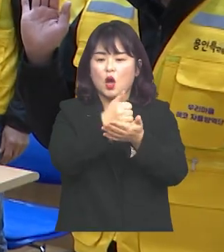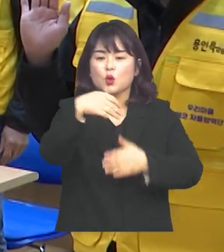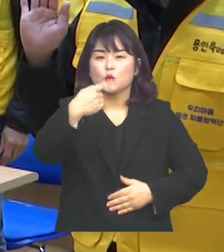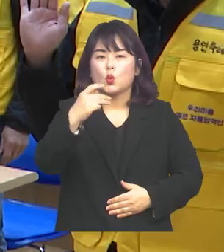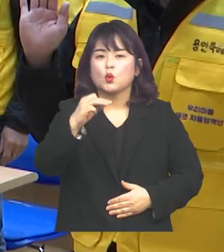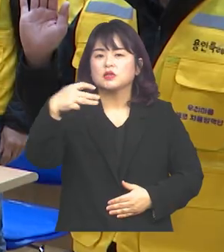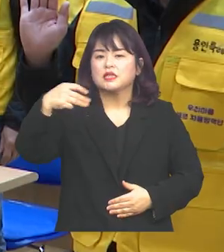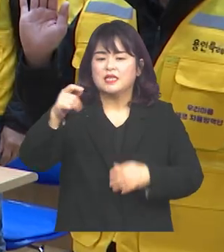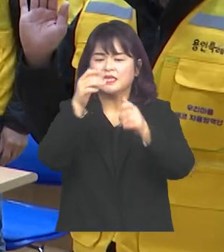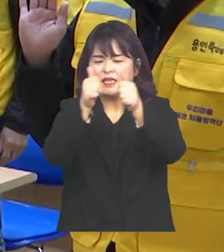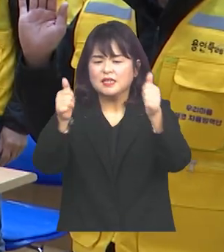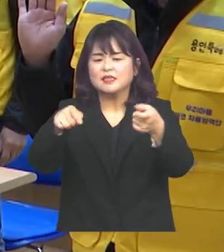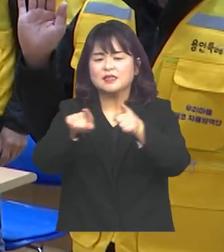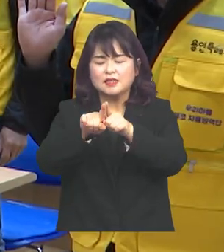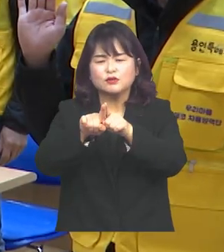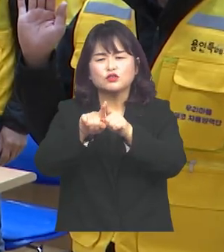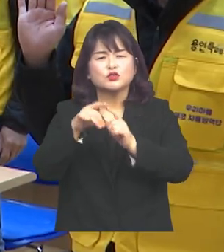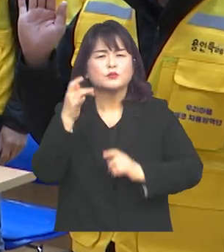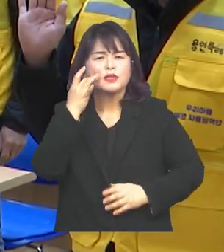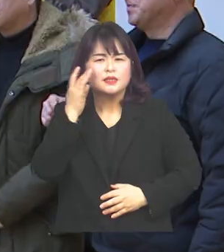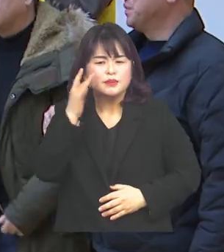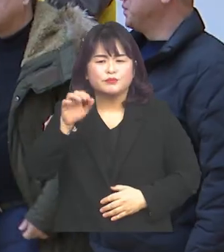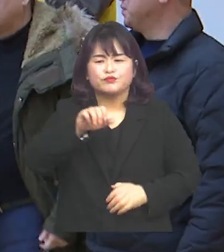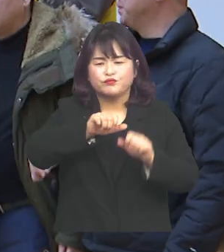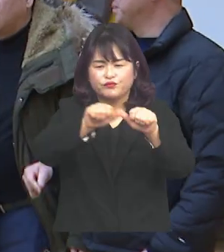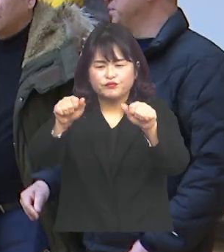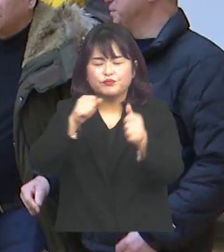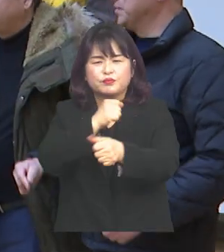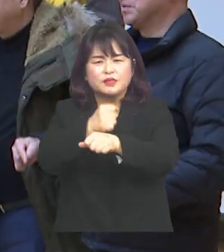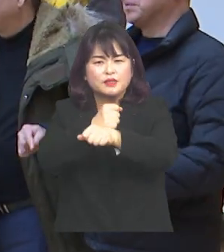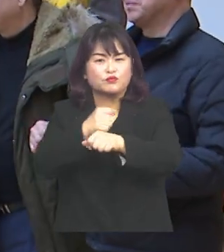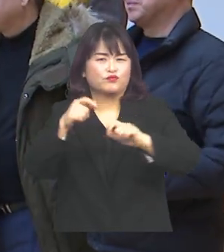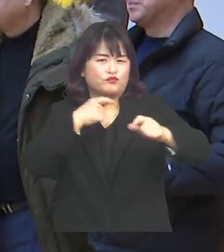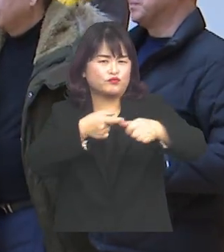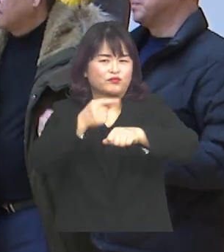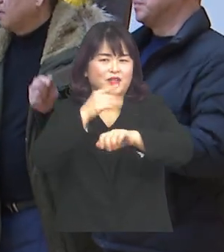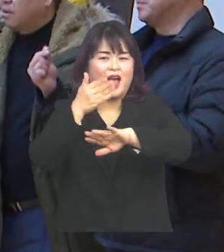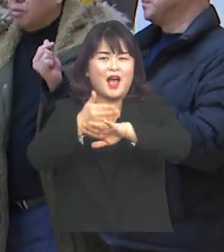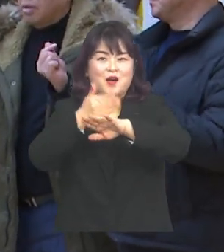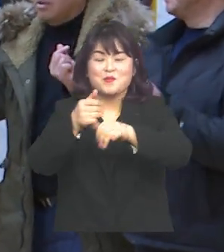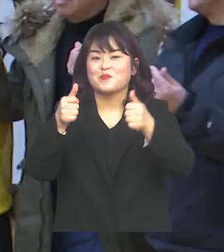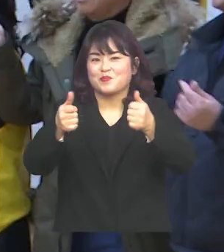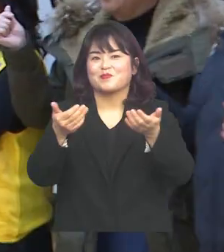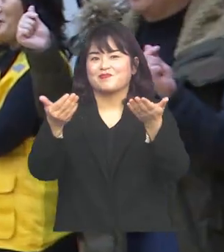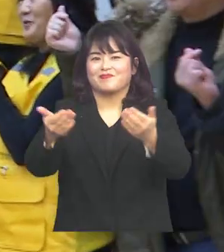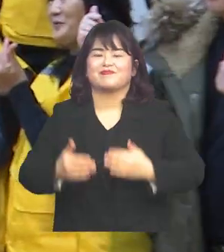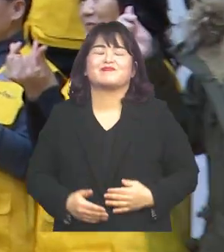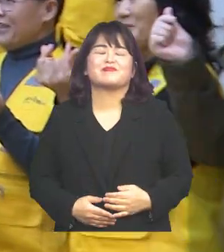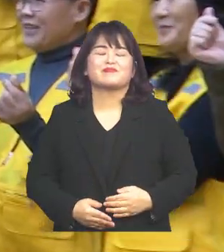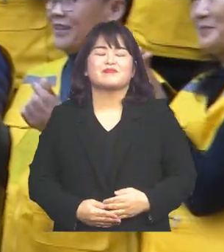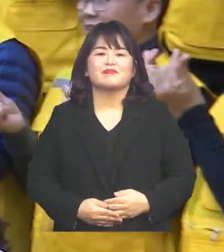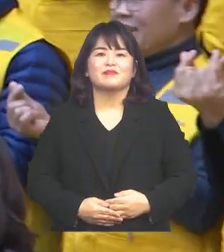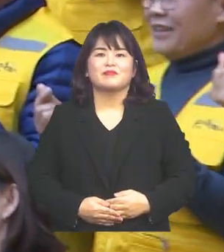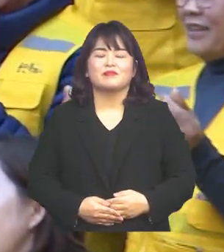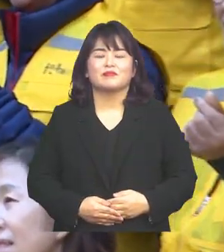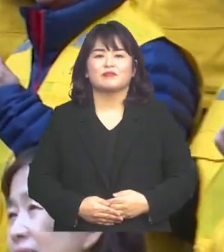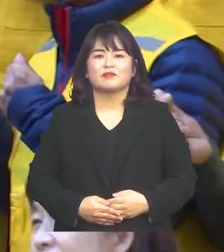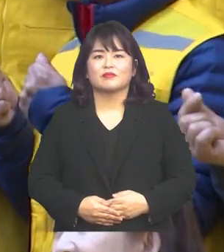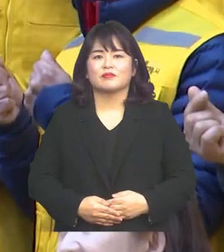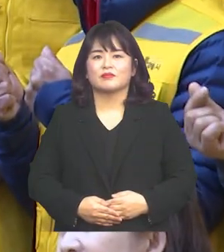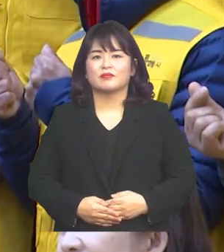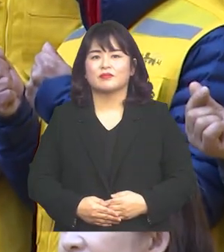용인특례시장은 통리장님들께서 유충 제거를 위해 적극 활동하시기로 하신 데 대해 감사 인사를 드린다고 말했습니다.